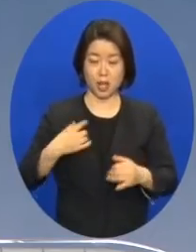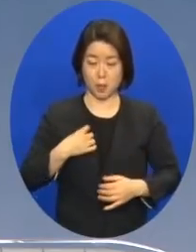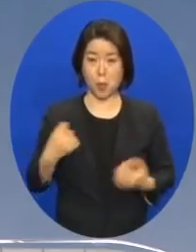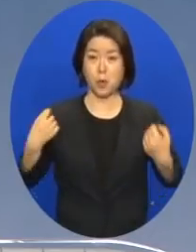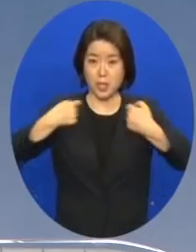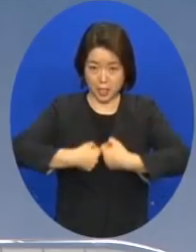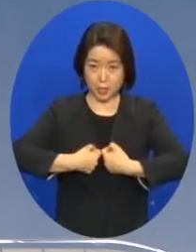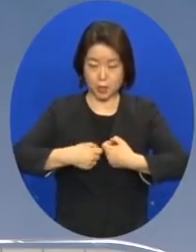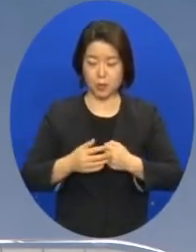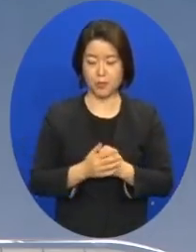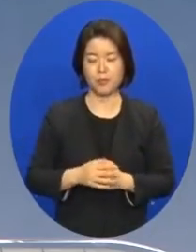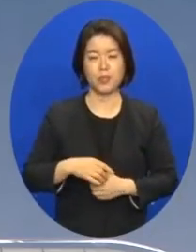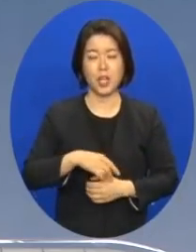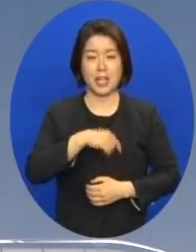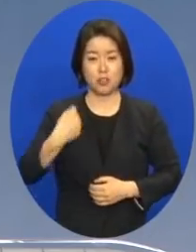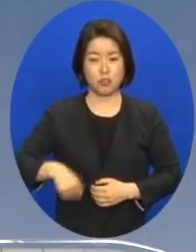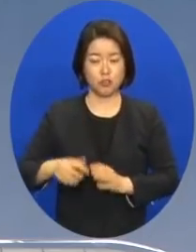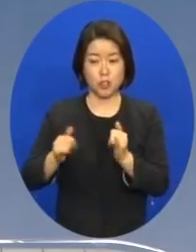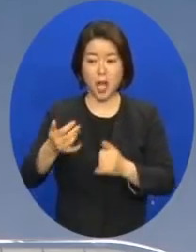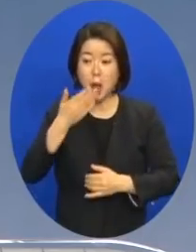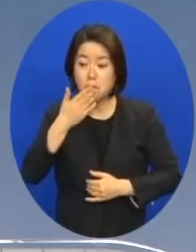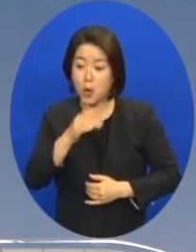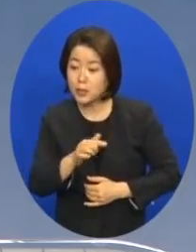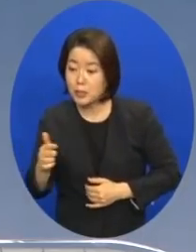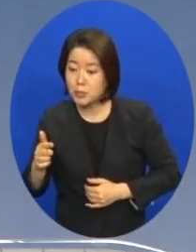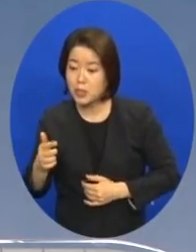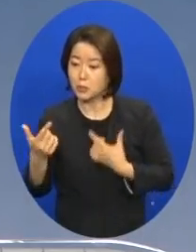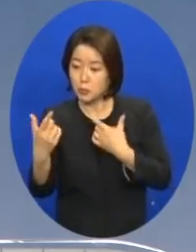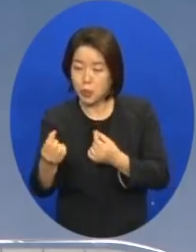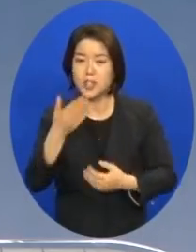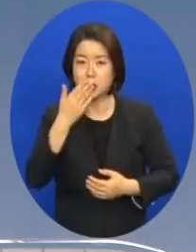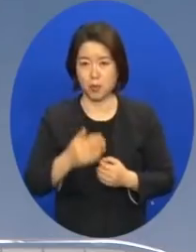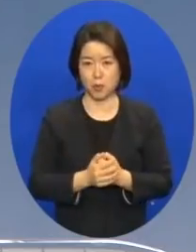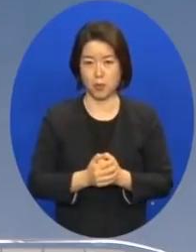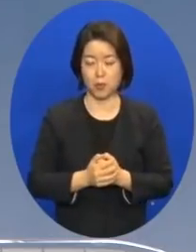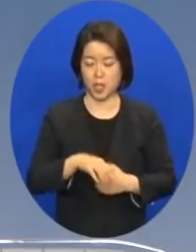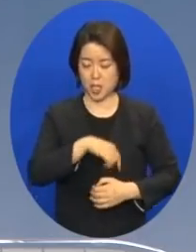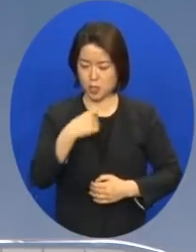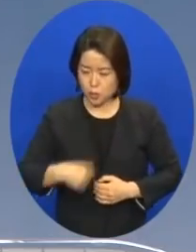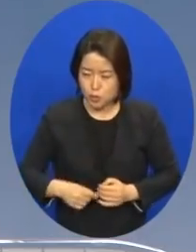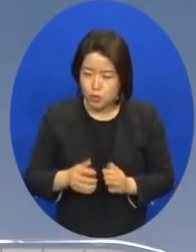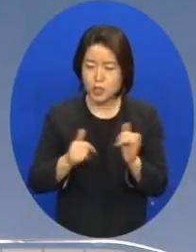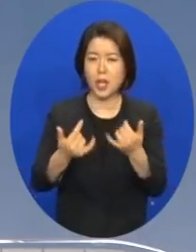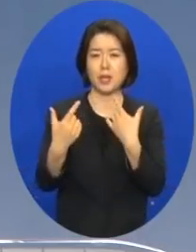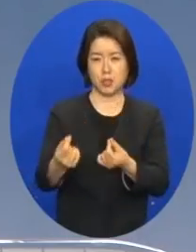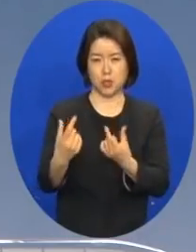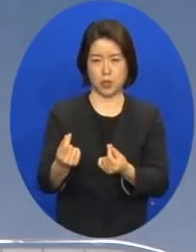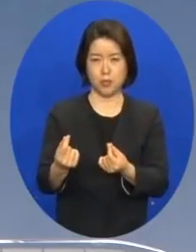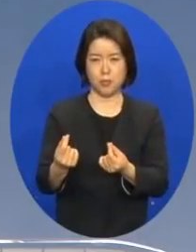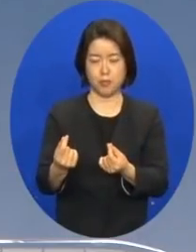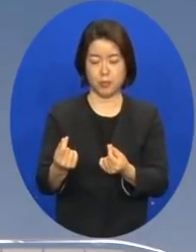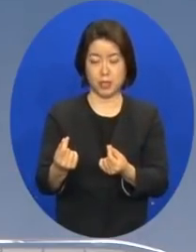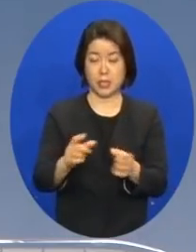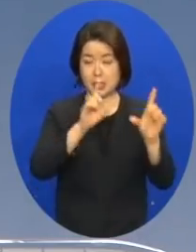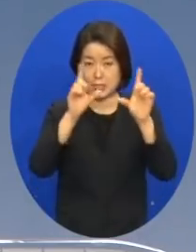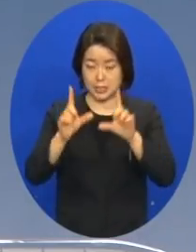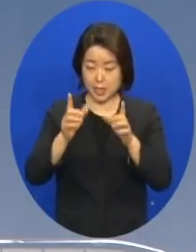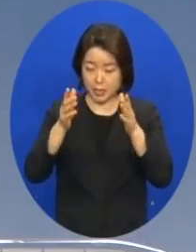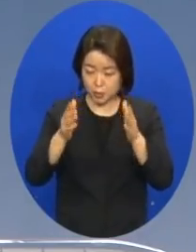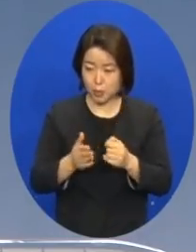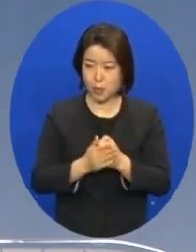중국 사람들이 먹는 음식을 먹으면서 중국 사람들처럼 살면서 중국 사람들에게 복음을 전했어요.